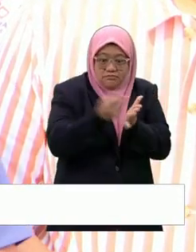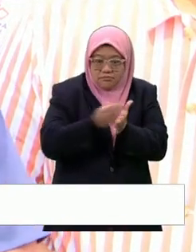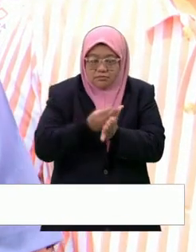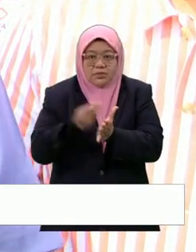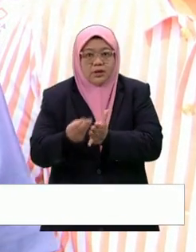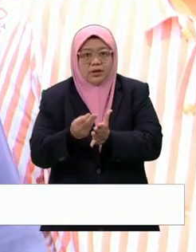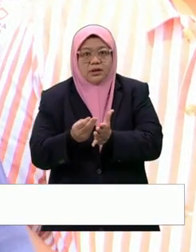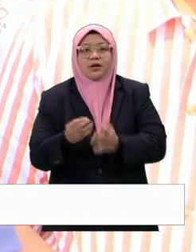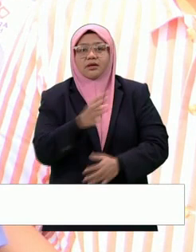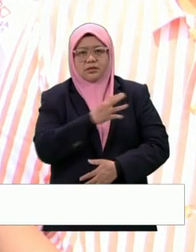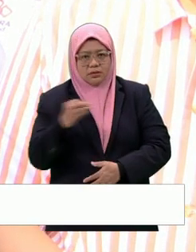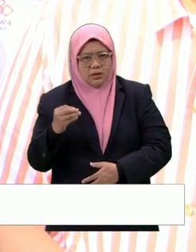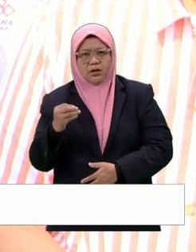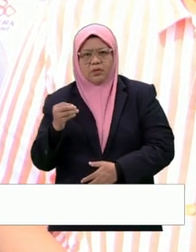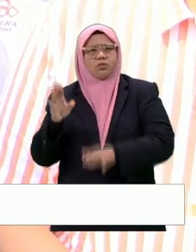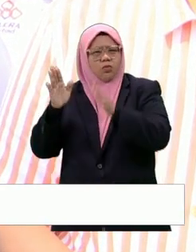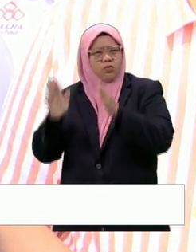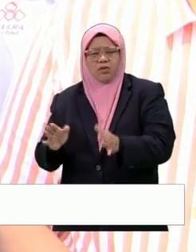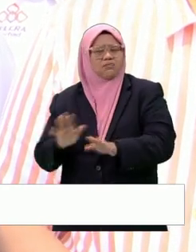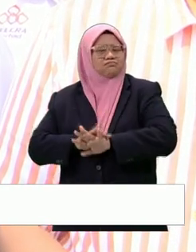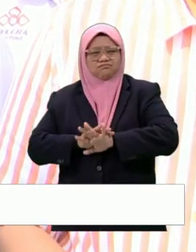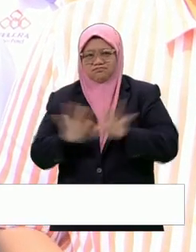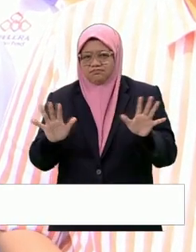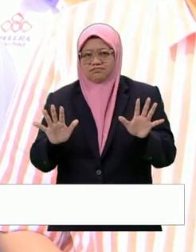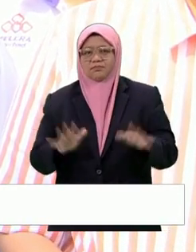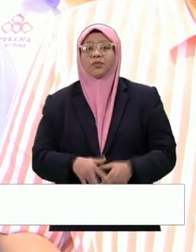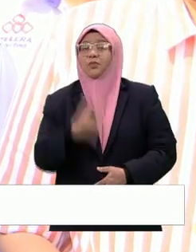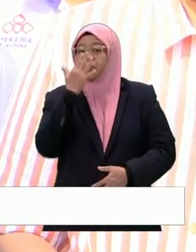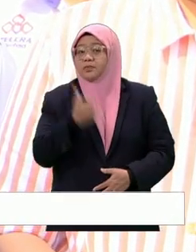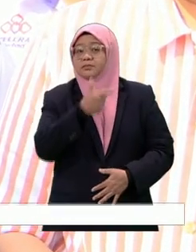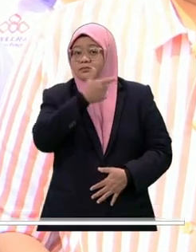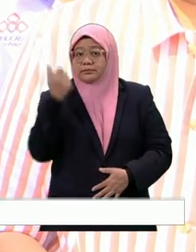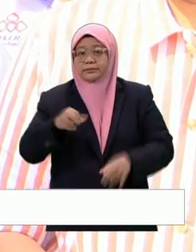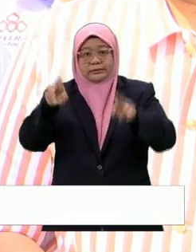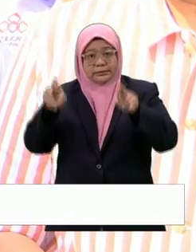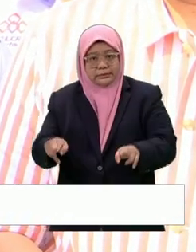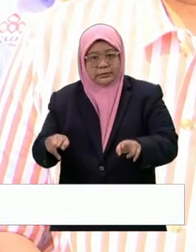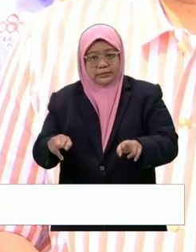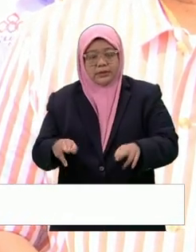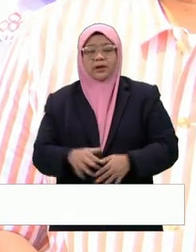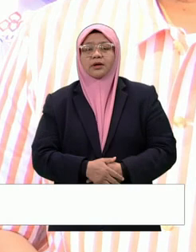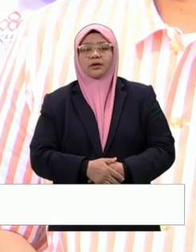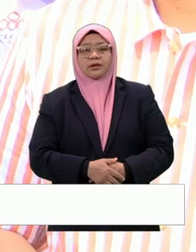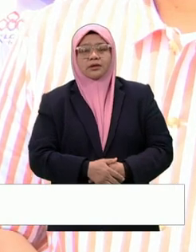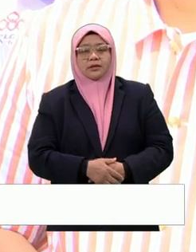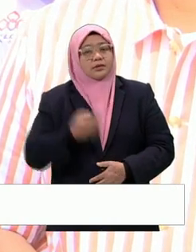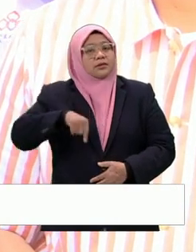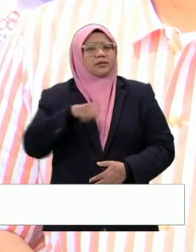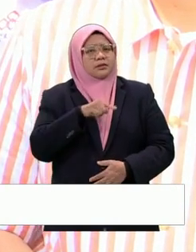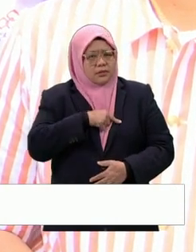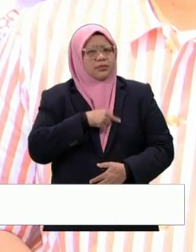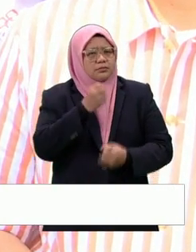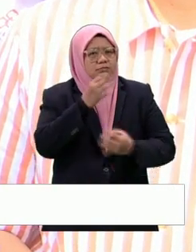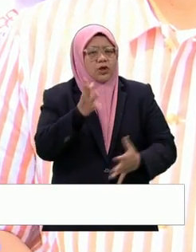kepada merekalah orang rakyat biasa kerana kepada rakyat kerana kita beras itu